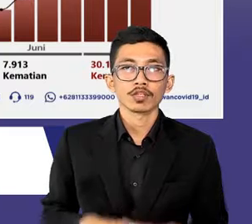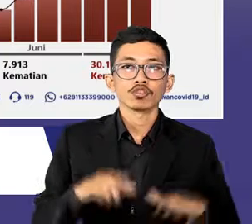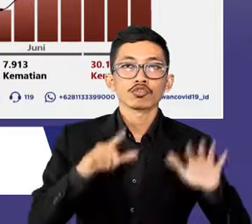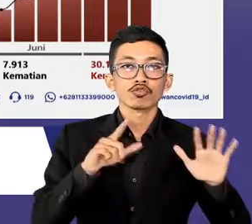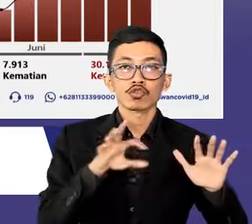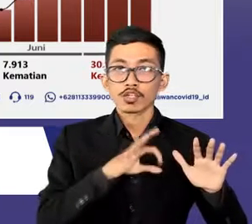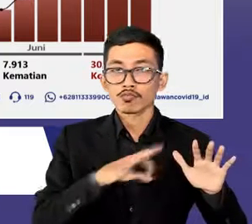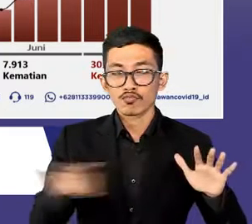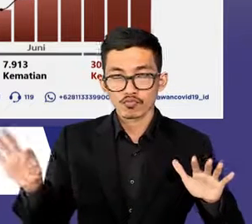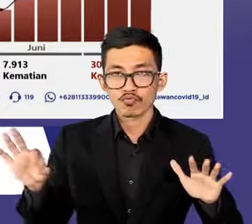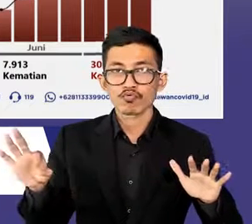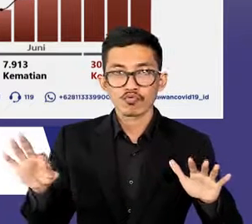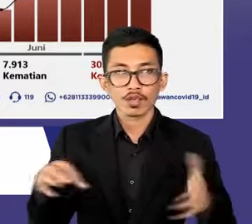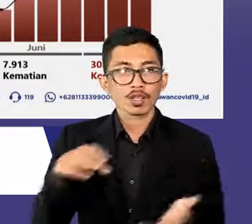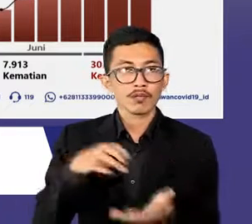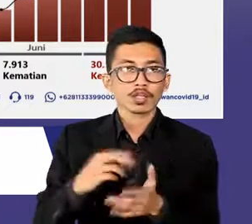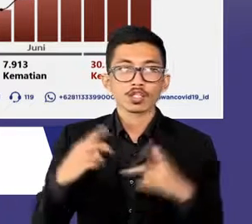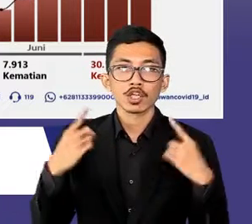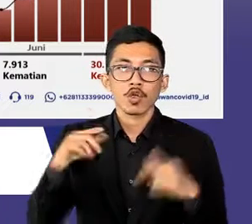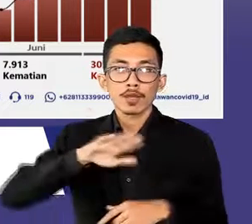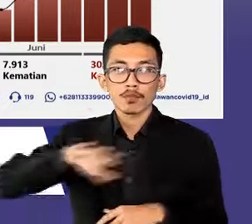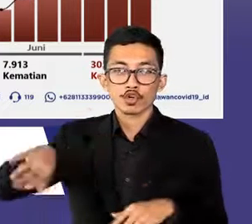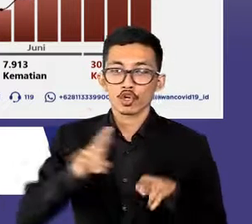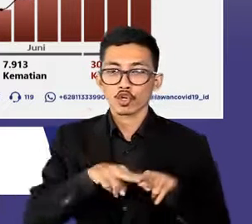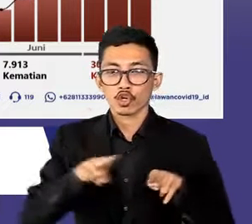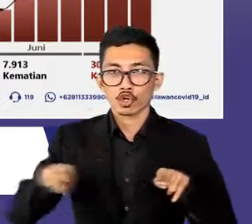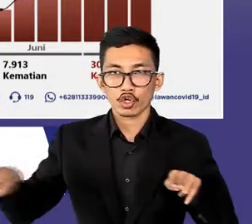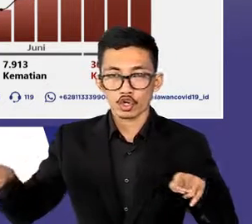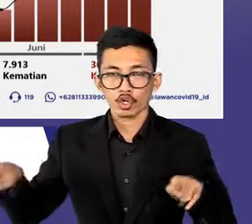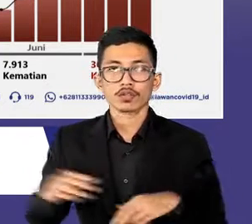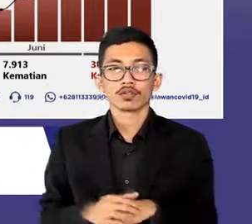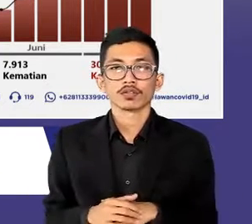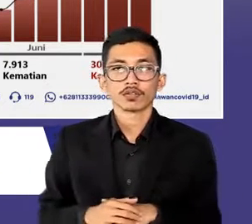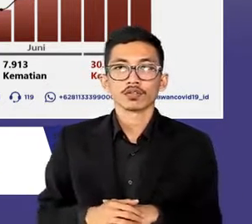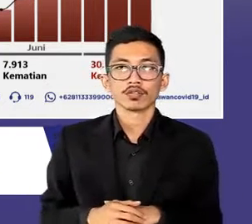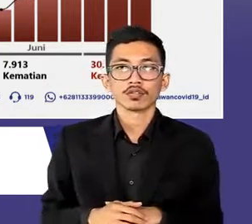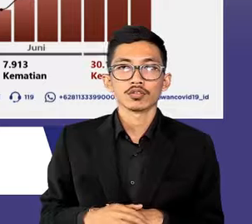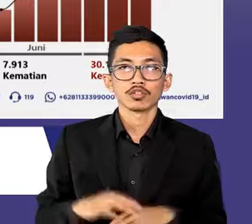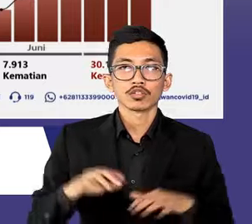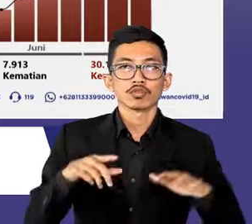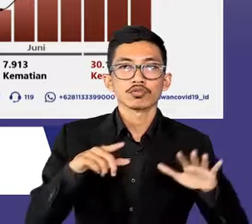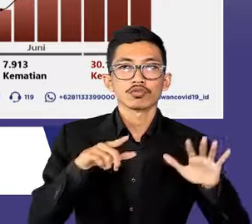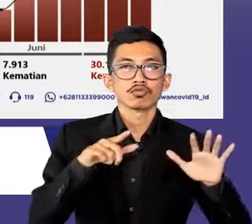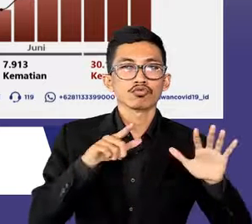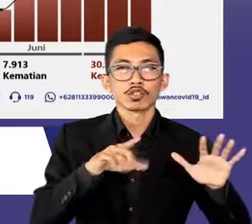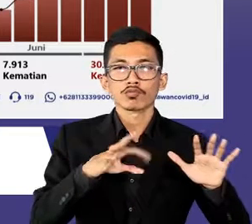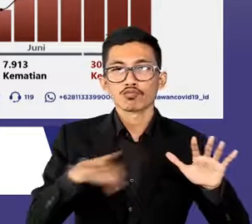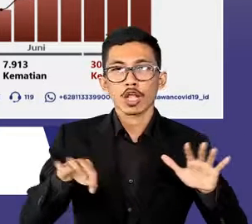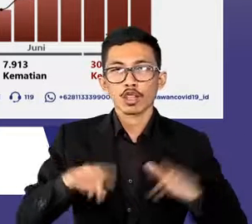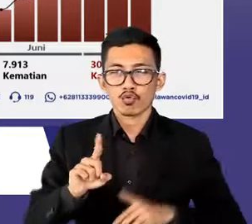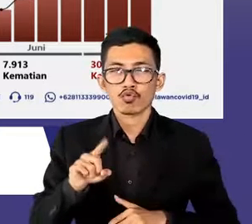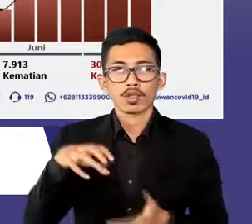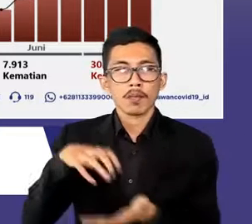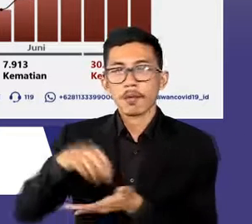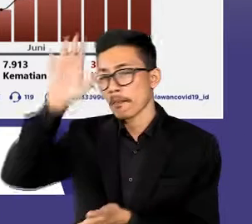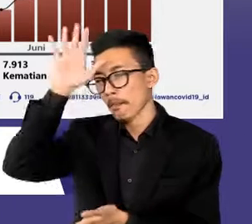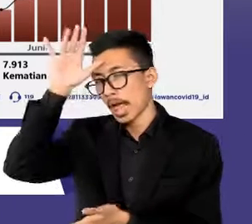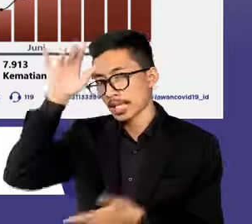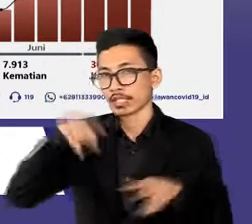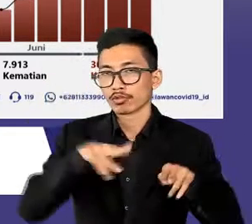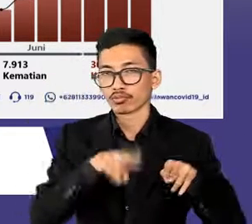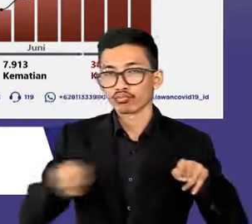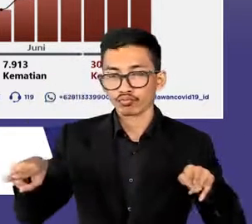7339 tempat tidur di Jawa Timur dan 1001 tempat tidur di Bali Hai pemberian bantuan ke